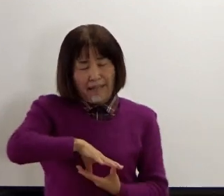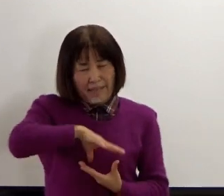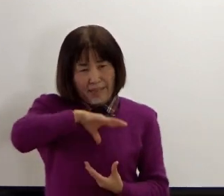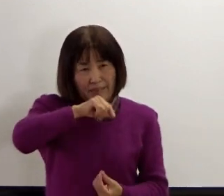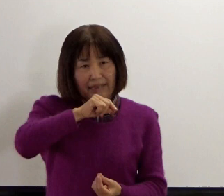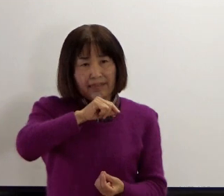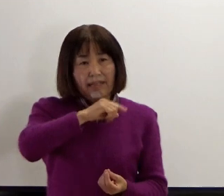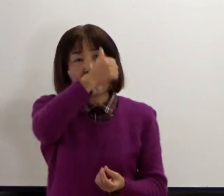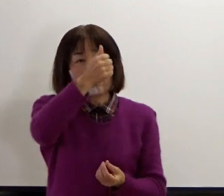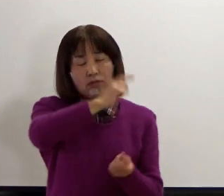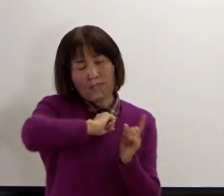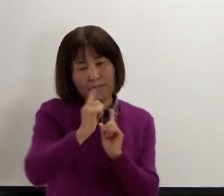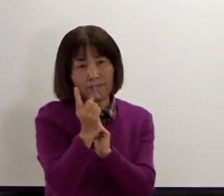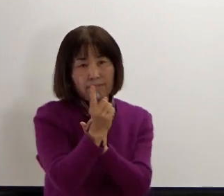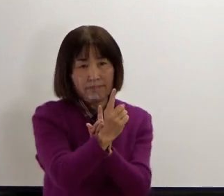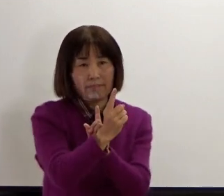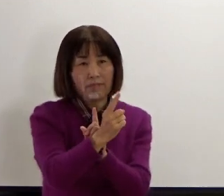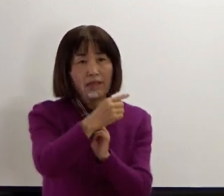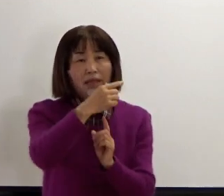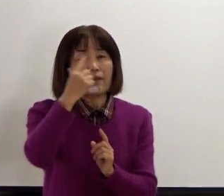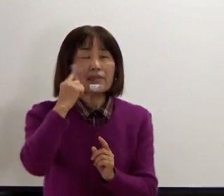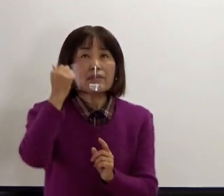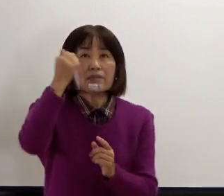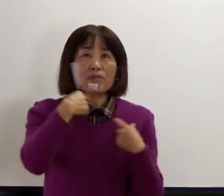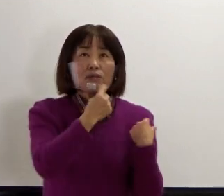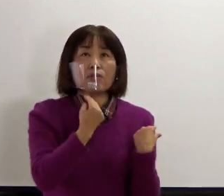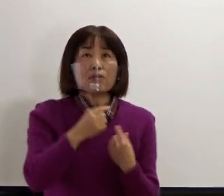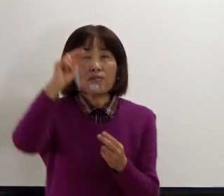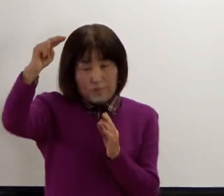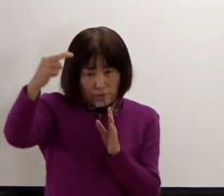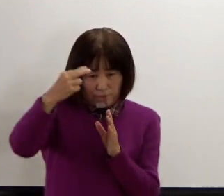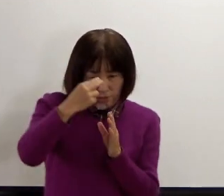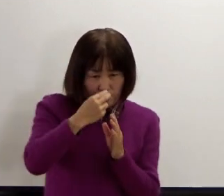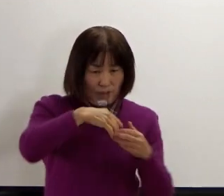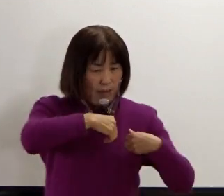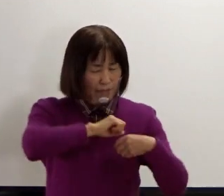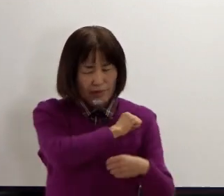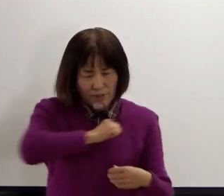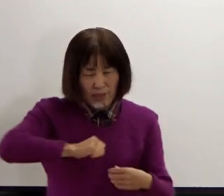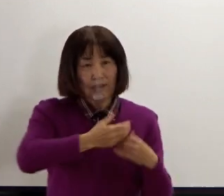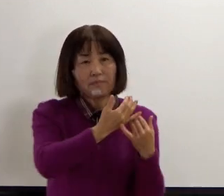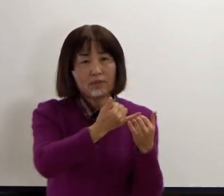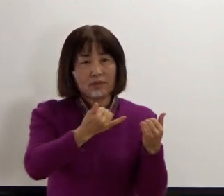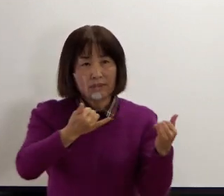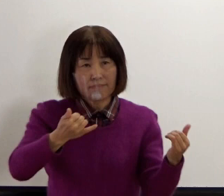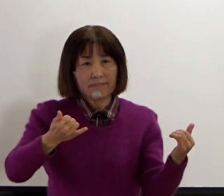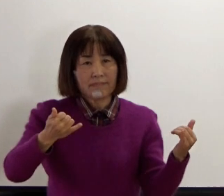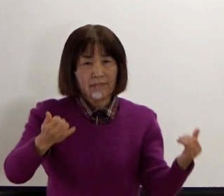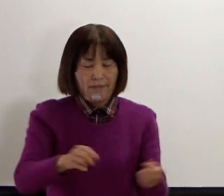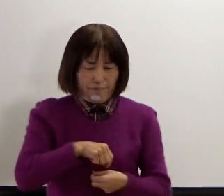と力で主に先立っていき、父の心を子に向けさせ、